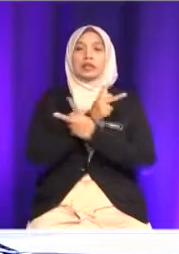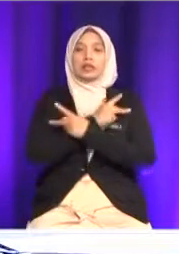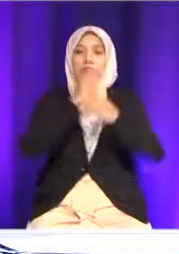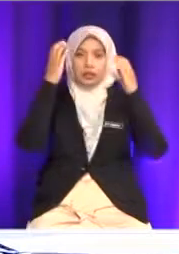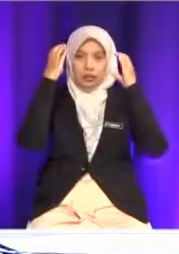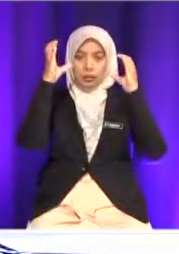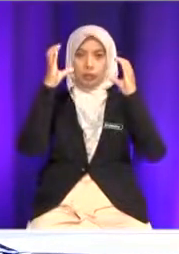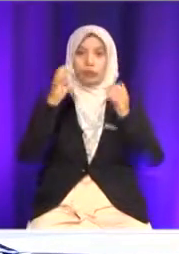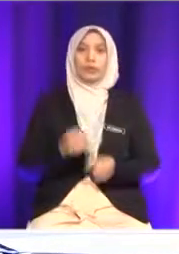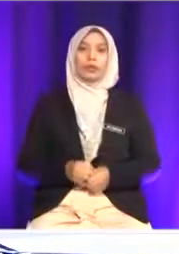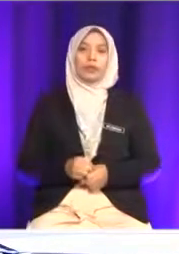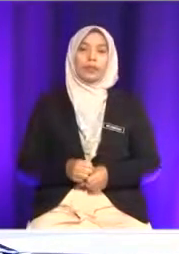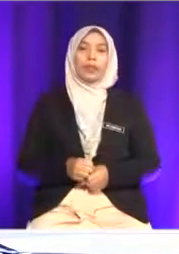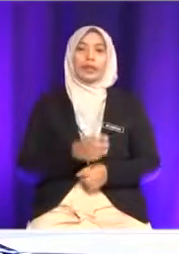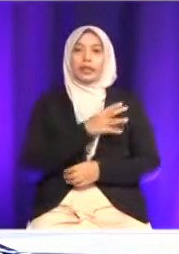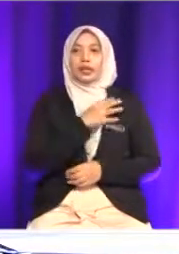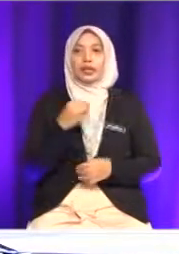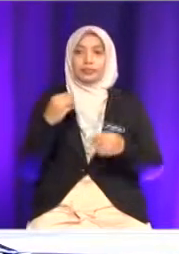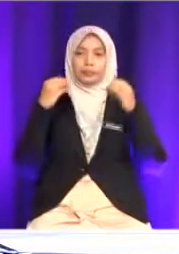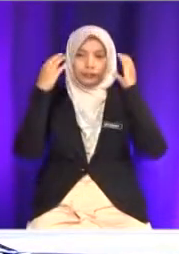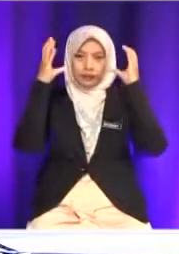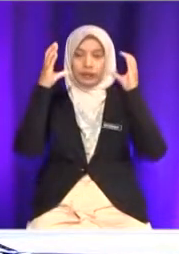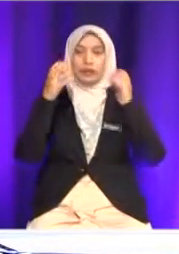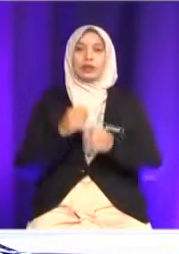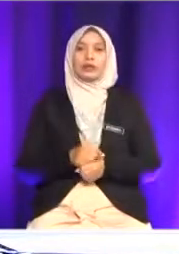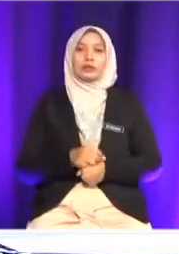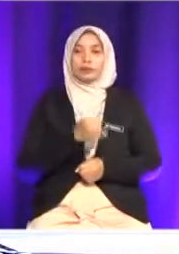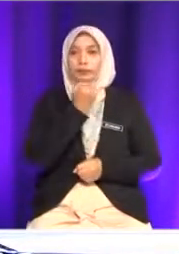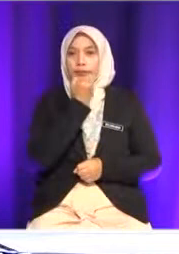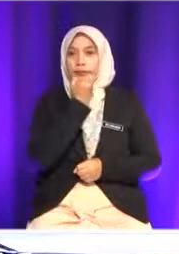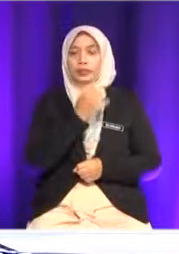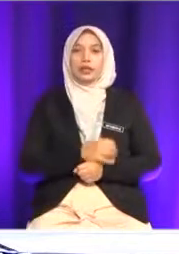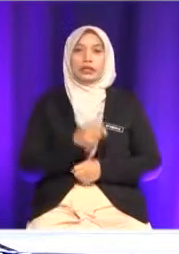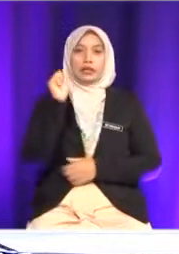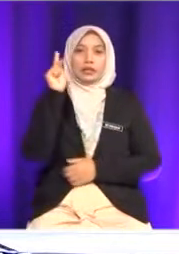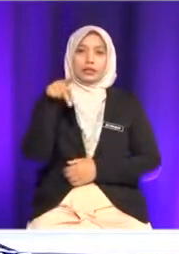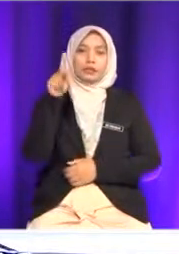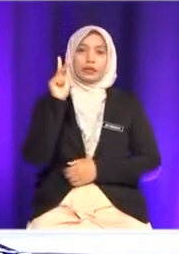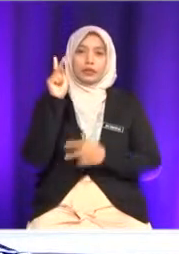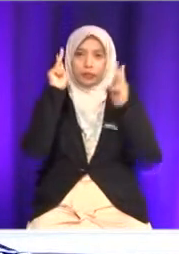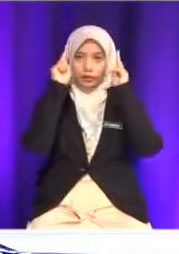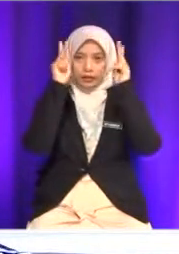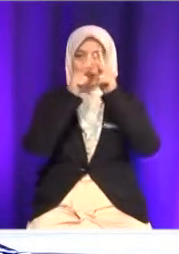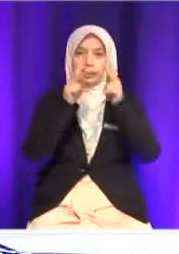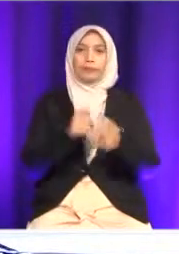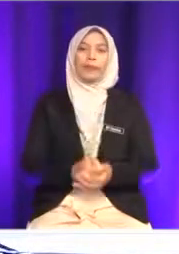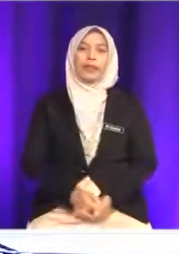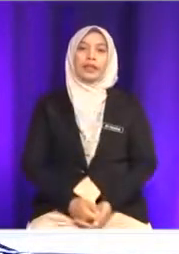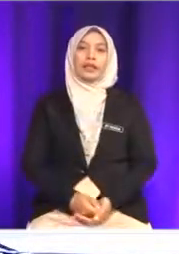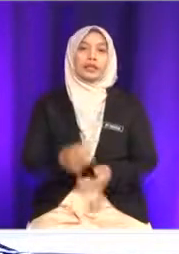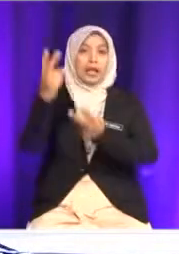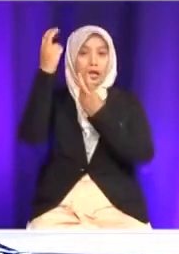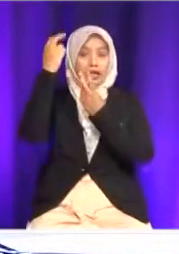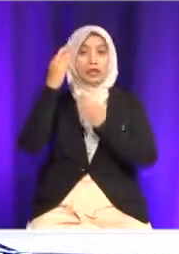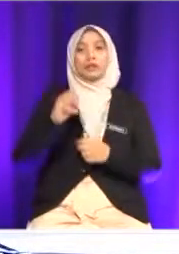kepada Juru Masak isyarat kita pada hari ini Cikgu Siti Zubaidah Ahmad dari sekolah kebangsaan pendidikan khas Kuantan Pahang Diharapkan